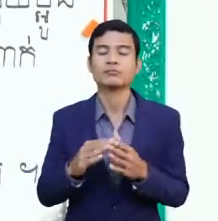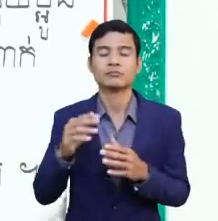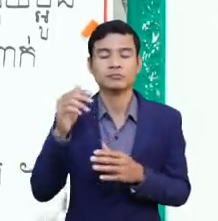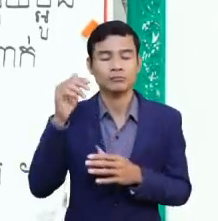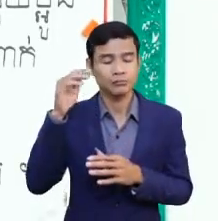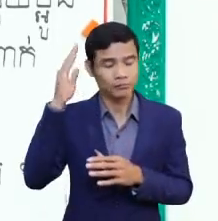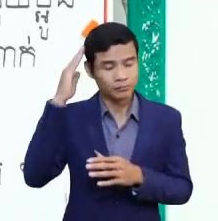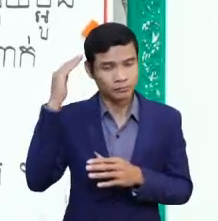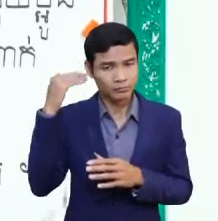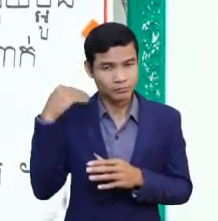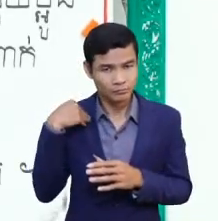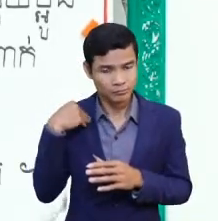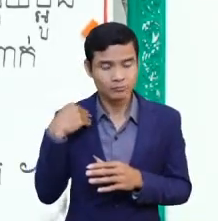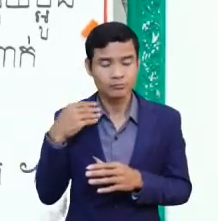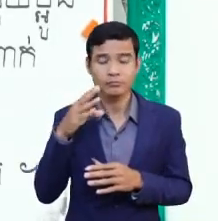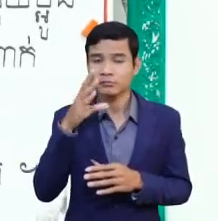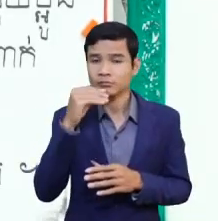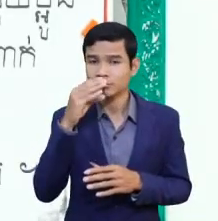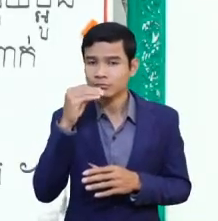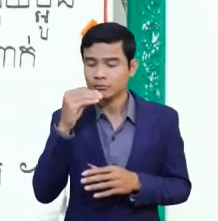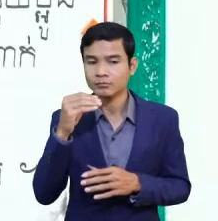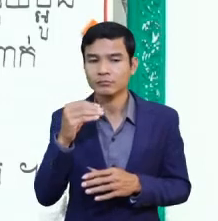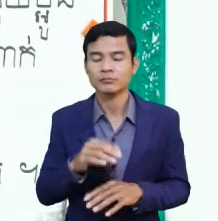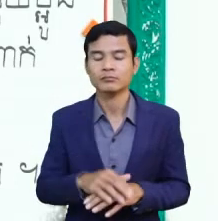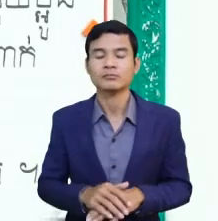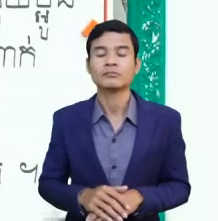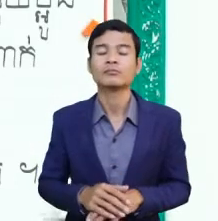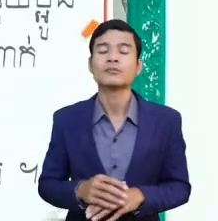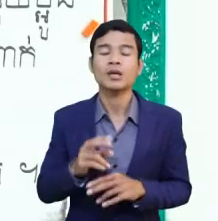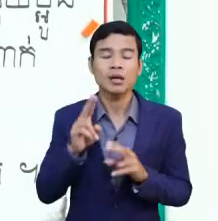niếng nị gì ô